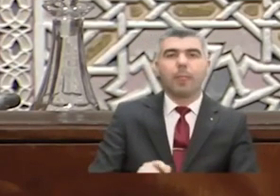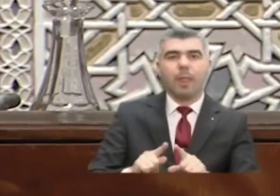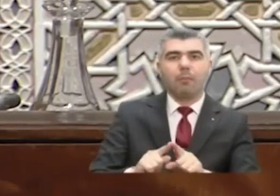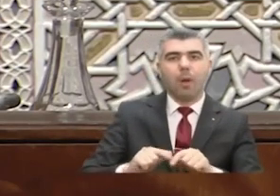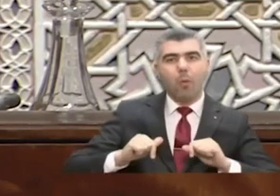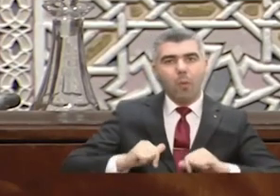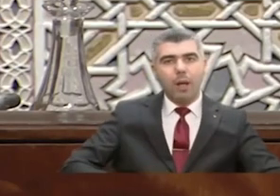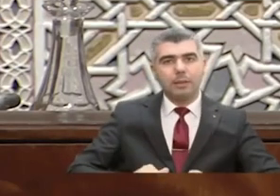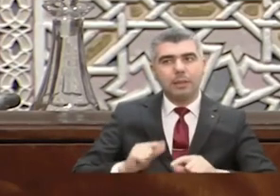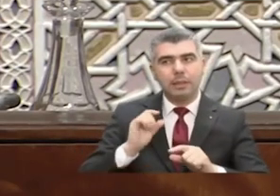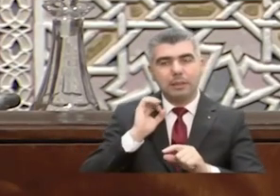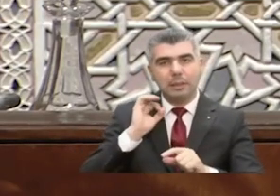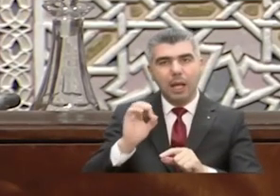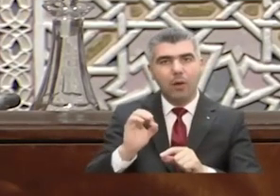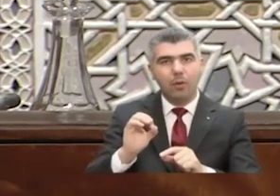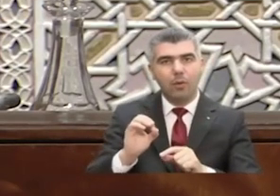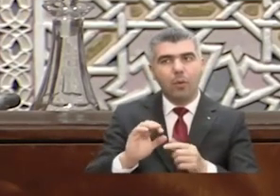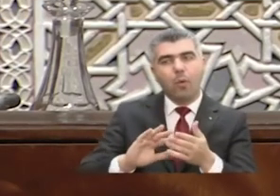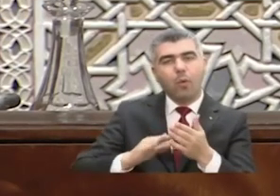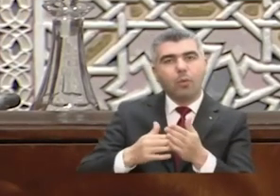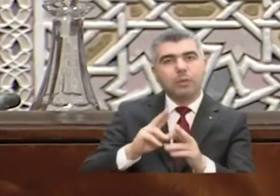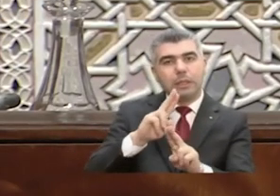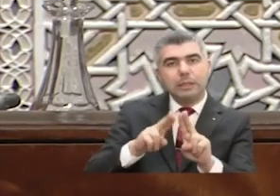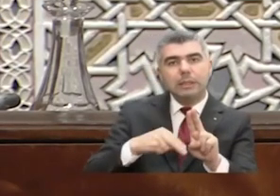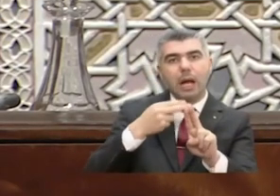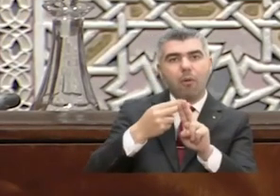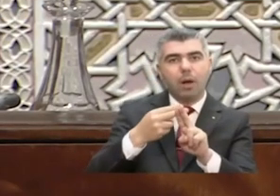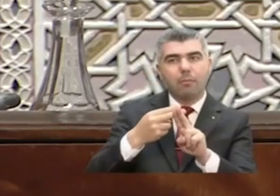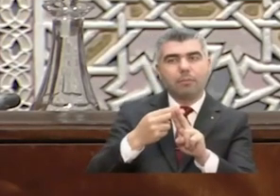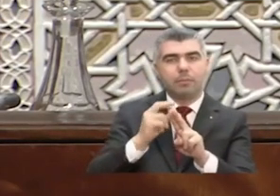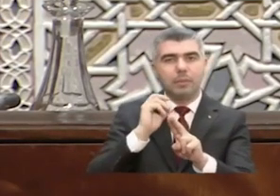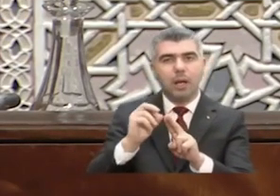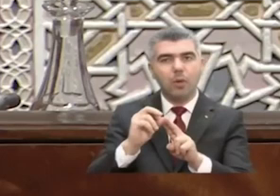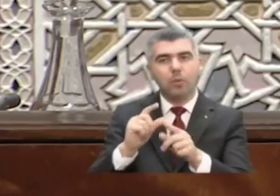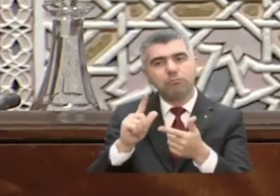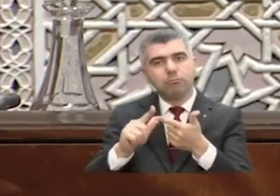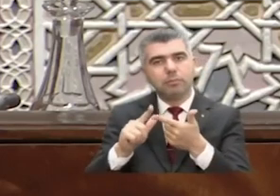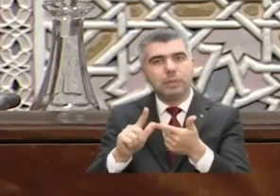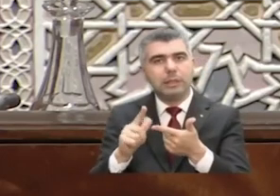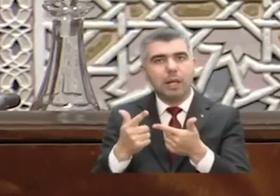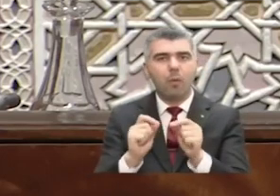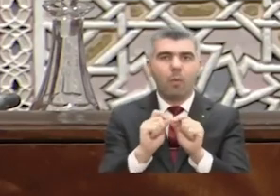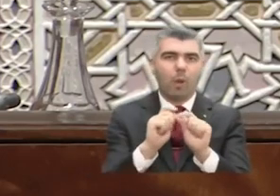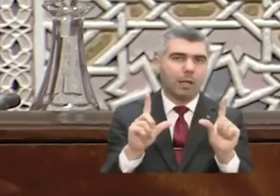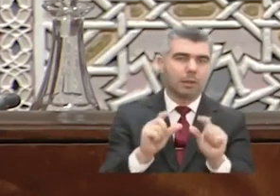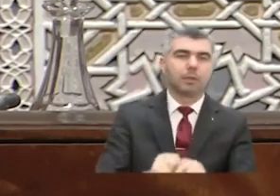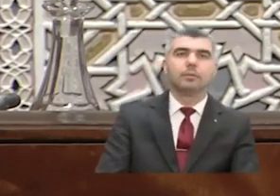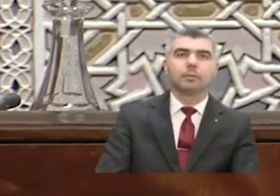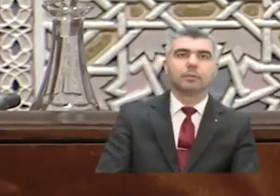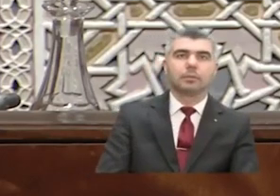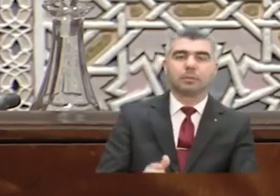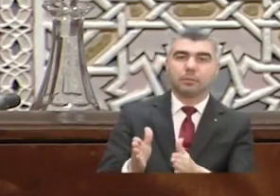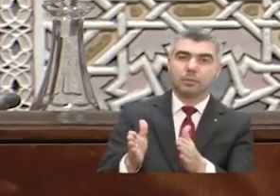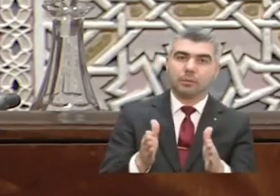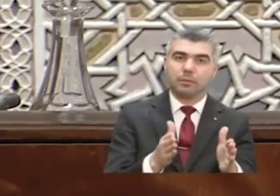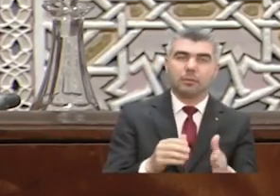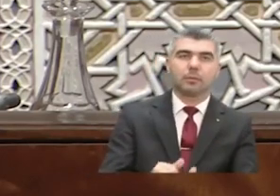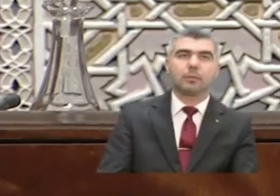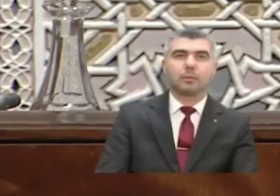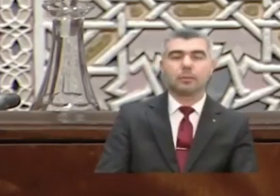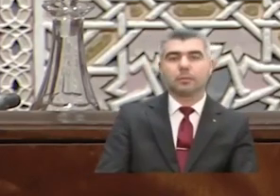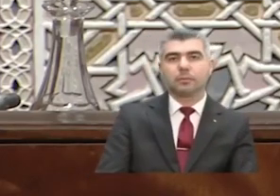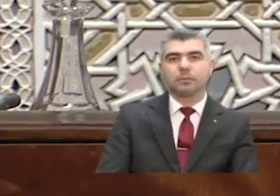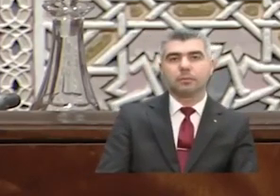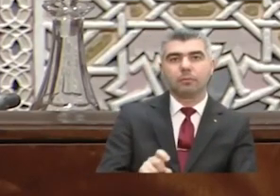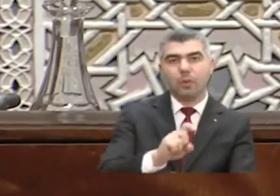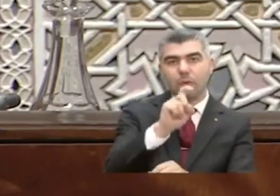وزير زميل ليس ملزم أو مجبرا بالإجابة. المادة واضحة. شكرا. نمر للسؤال.